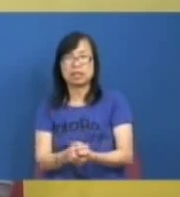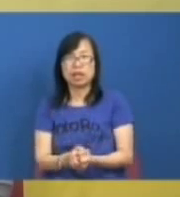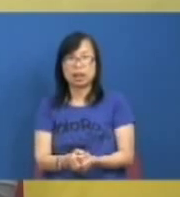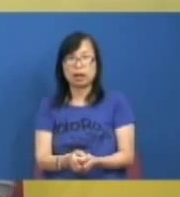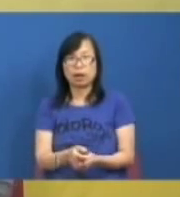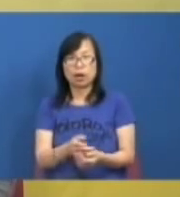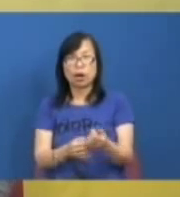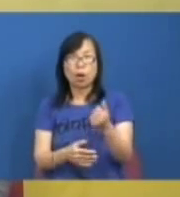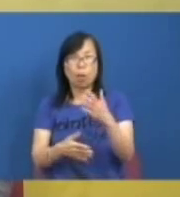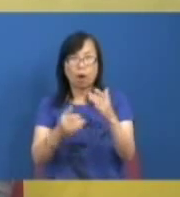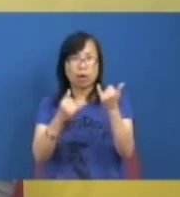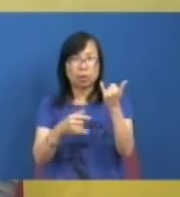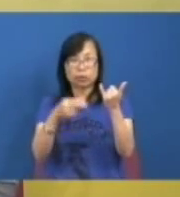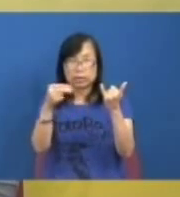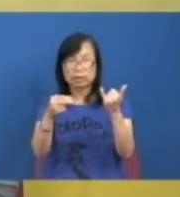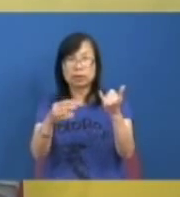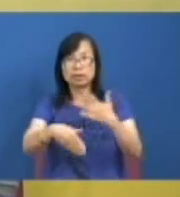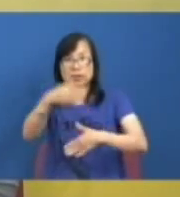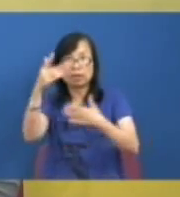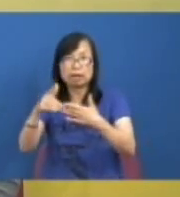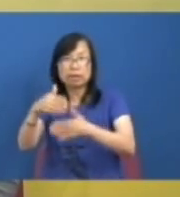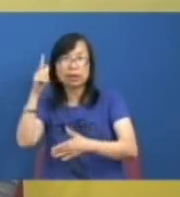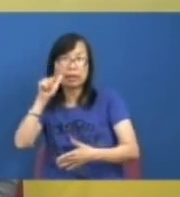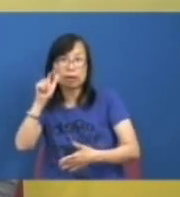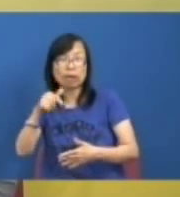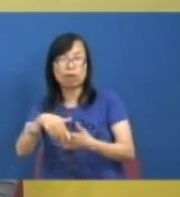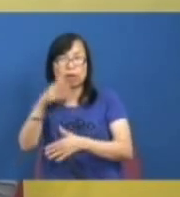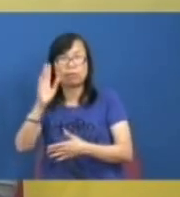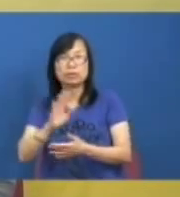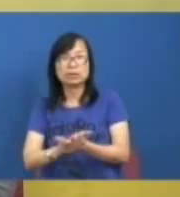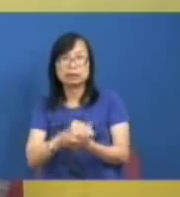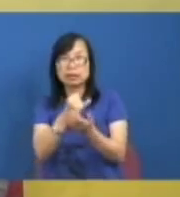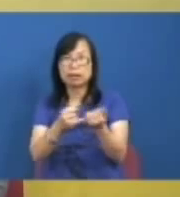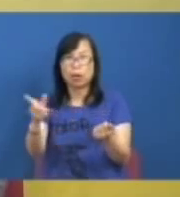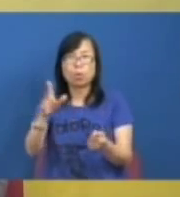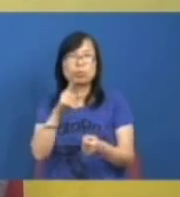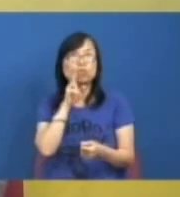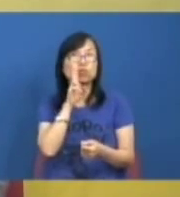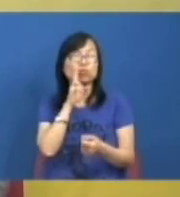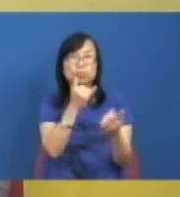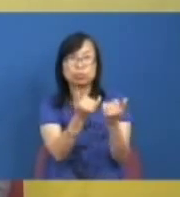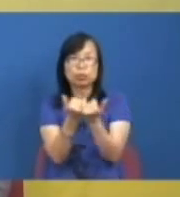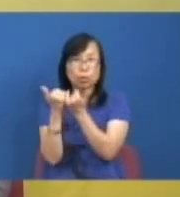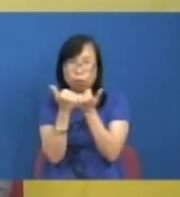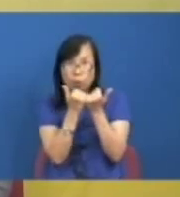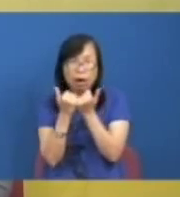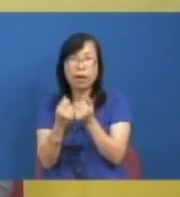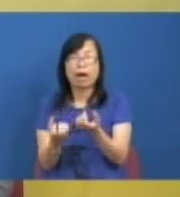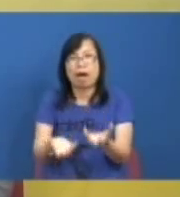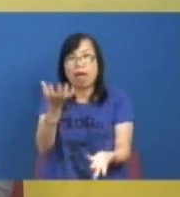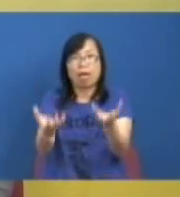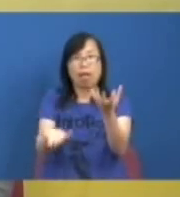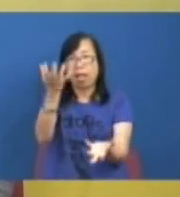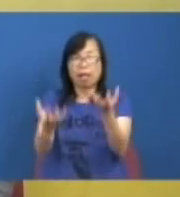嘅例子，六七層高嘅即係唐樓啦，日久失修，咁你睇到土瓜灣一個咁大嘅火災，亦